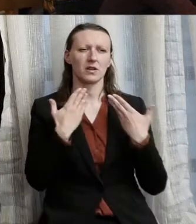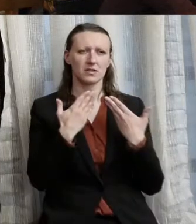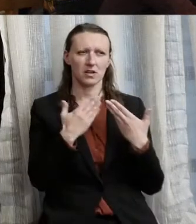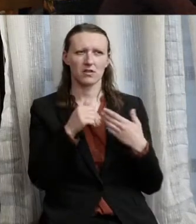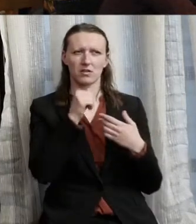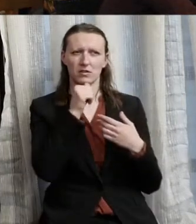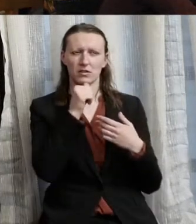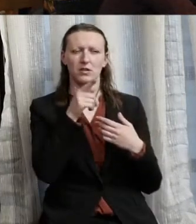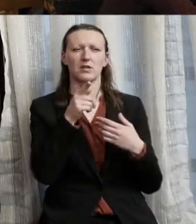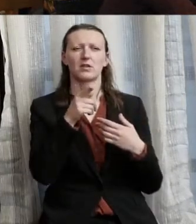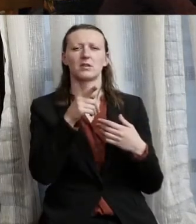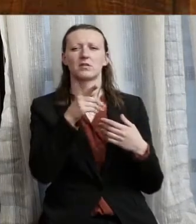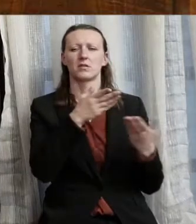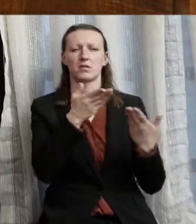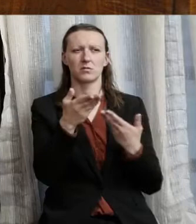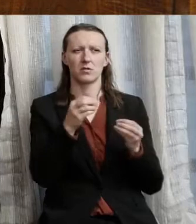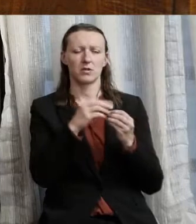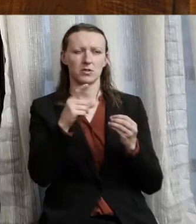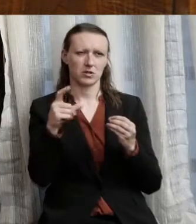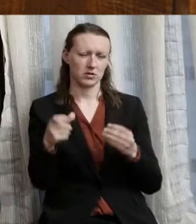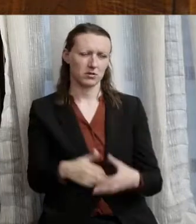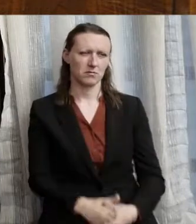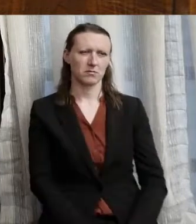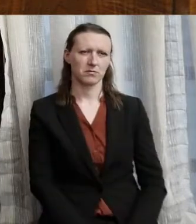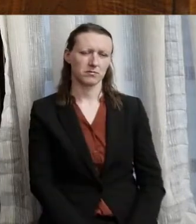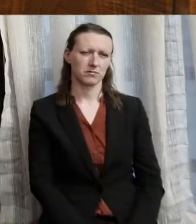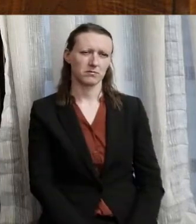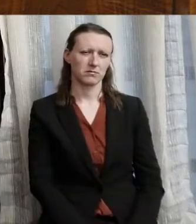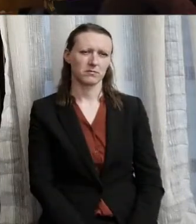Zahvaljujem i stiguje, izvolite gospodin Benčić.